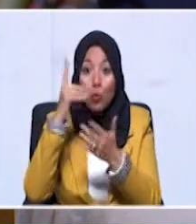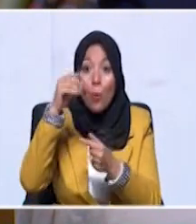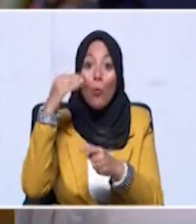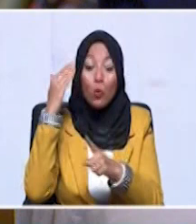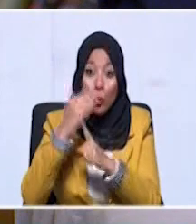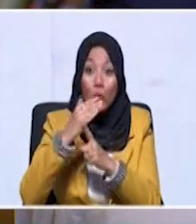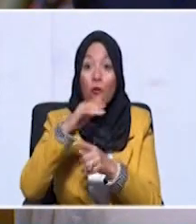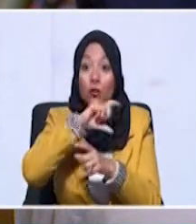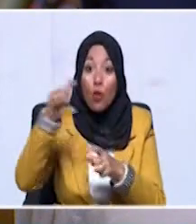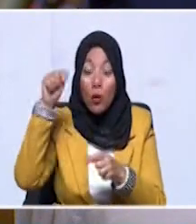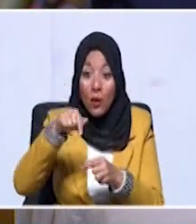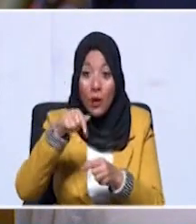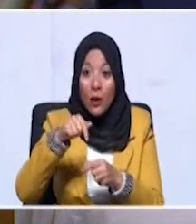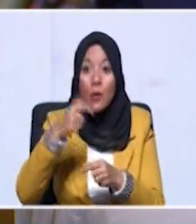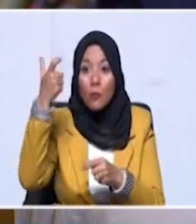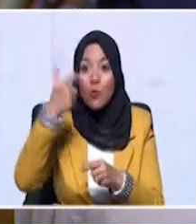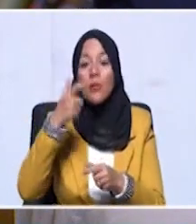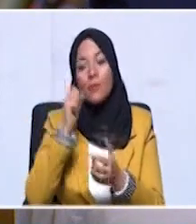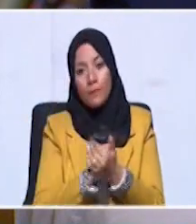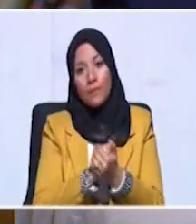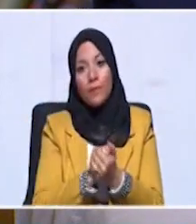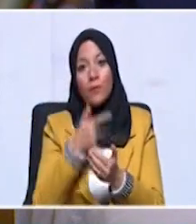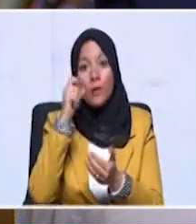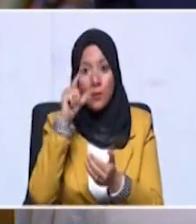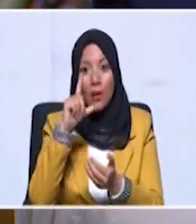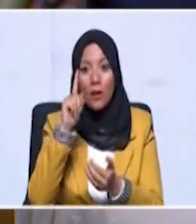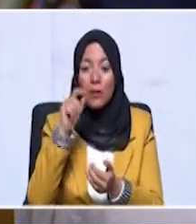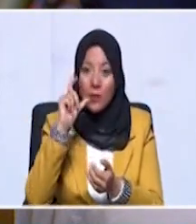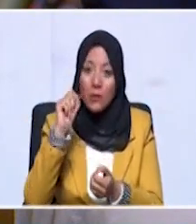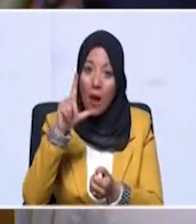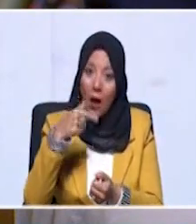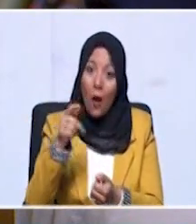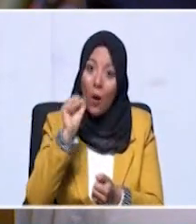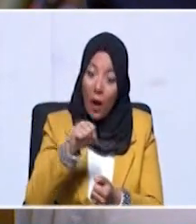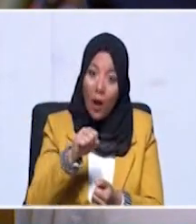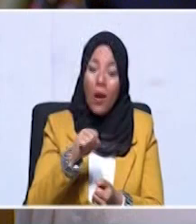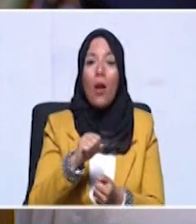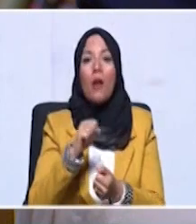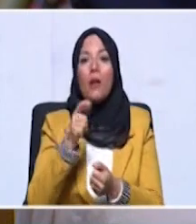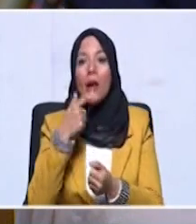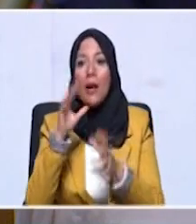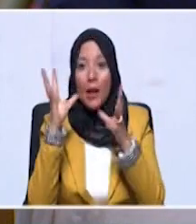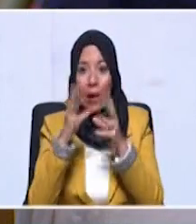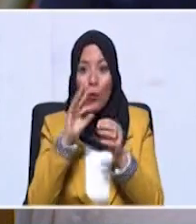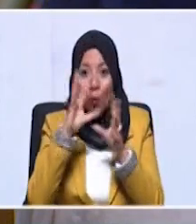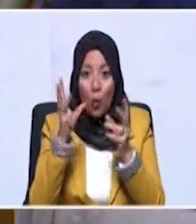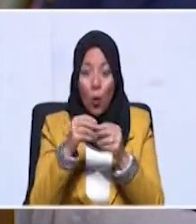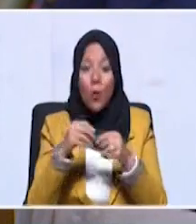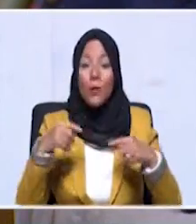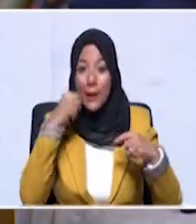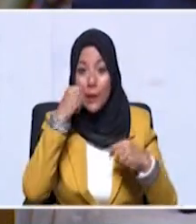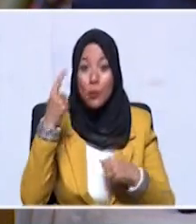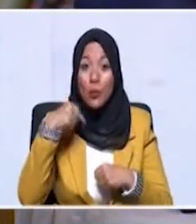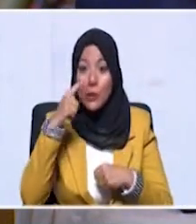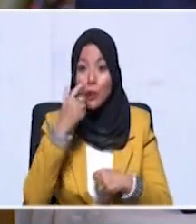تصوموا هل الكلام ده صح ولا لا الحديث ده صحيح ولا لا ه نقول ان الحديث ده في بعض العلماء صححوه